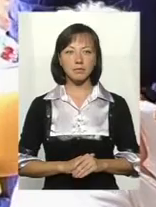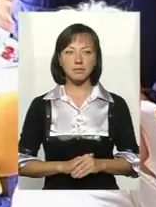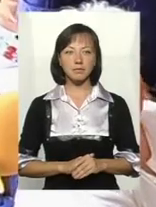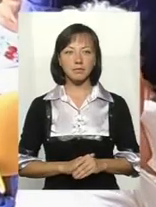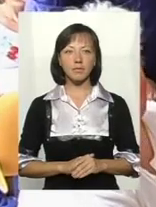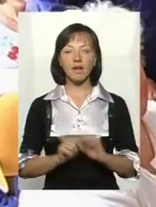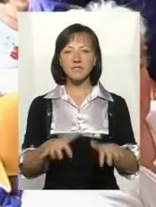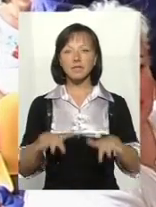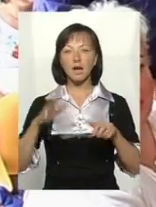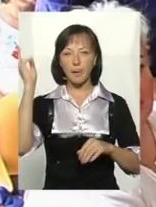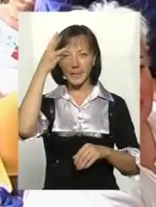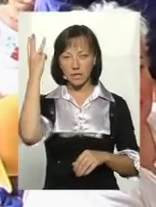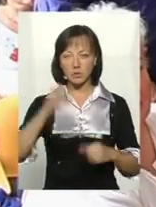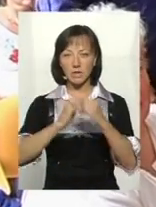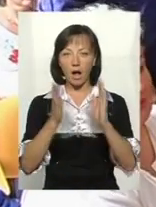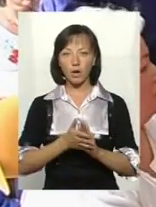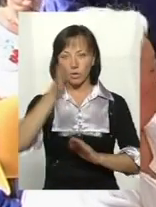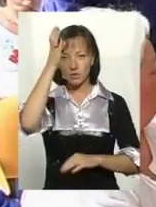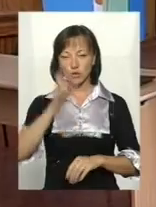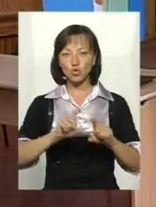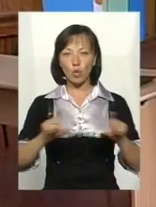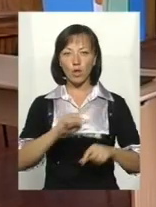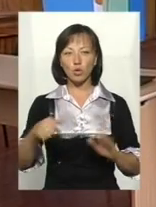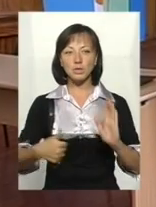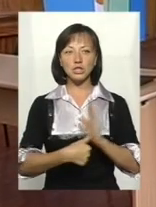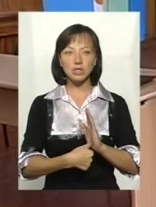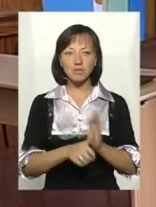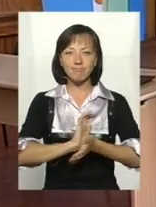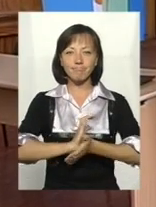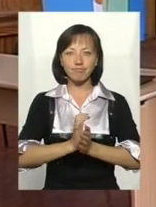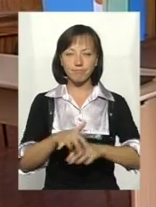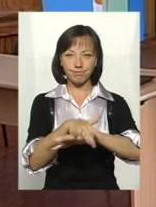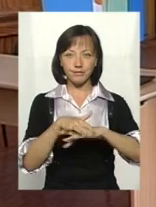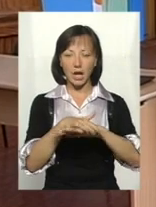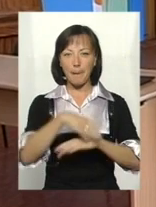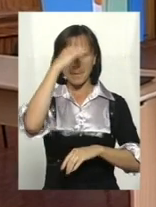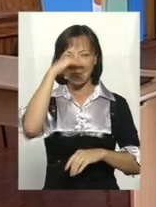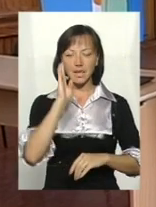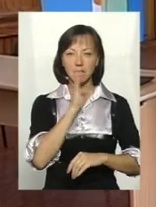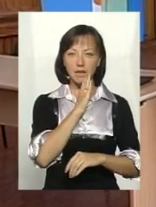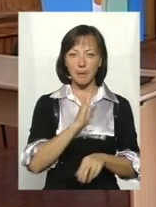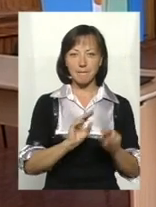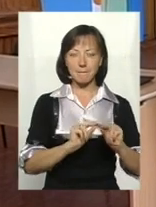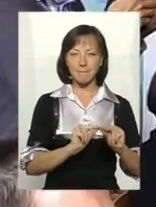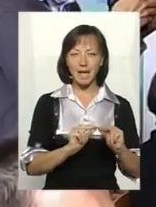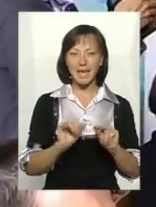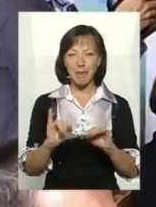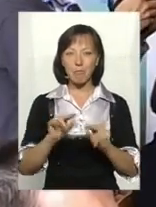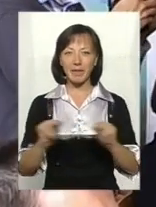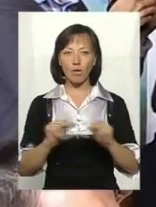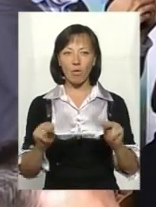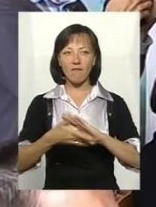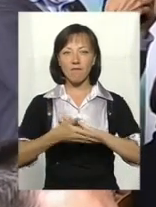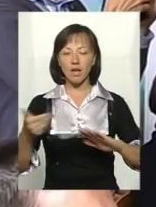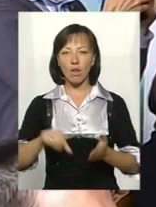В актовій залі Хмельницької загальноосвітньої школи номер 6 ніде яблуку впасти. Батьки учнів та педагоги на килим знову